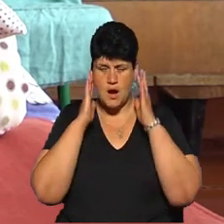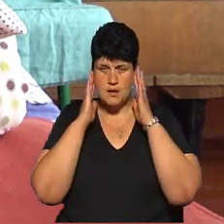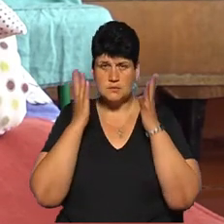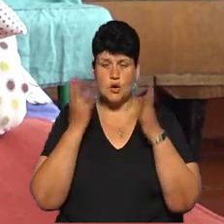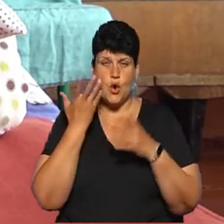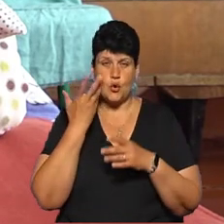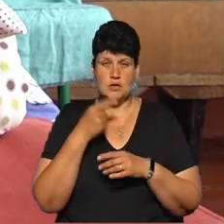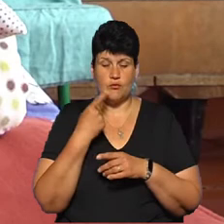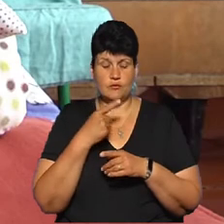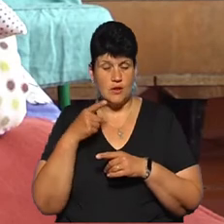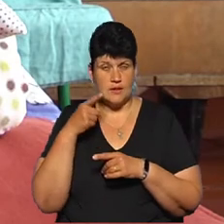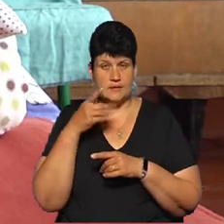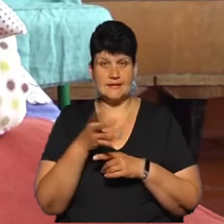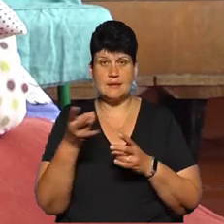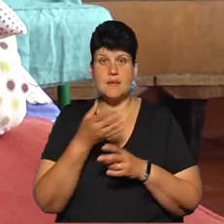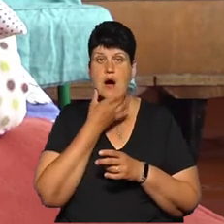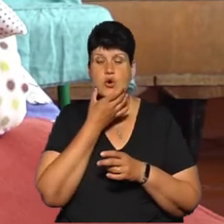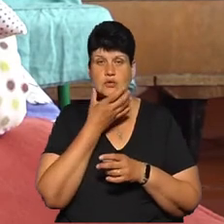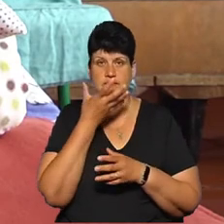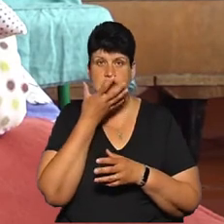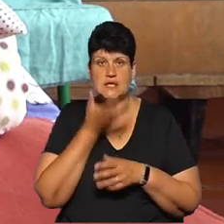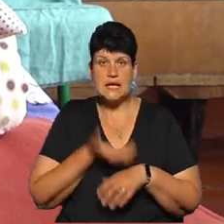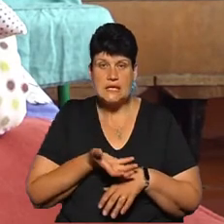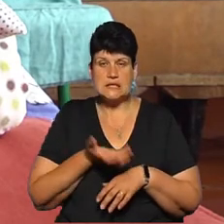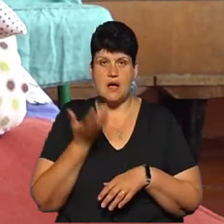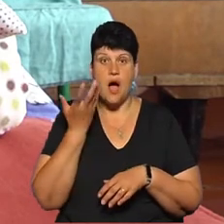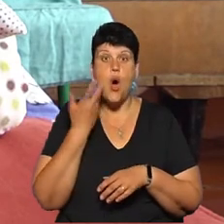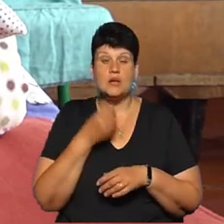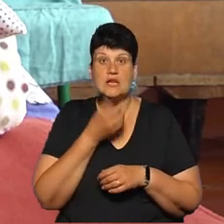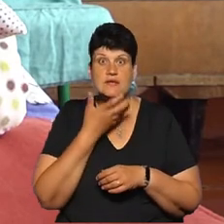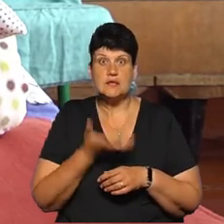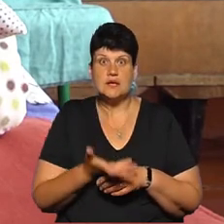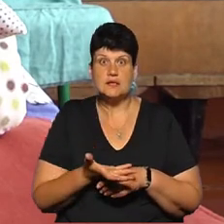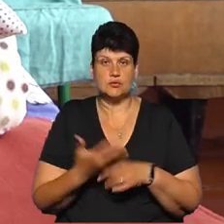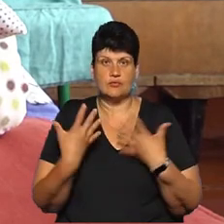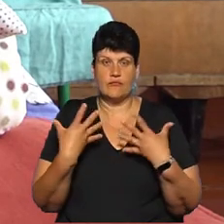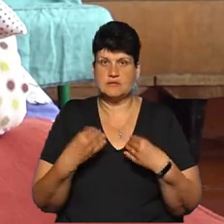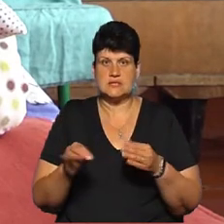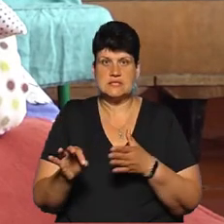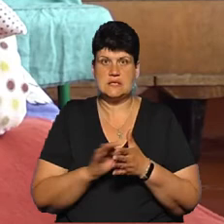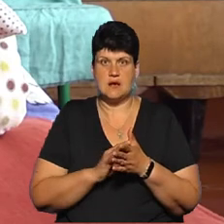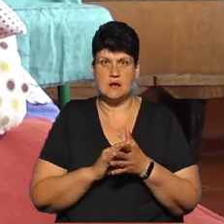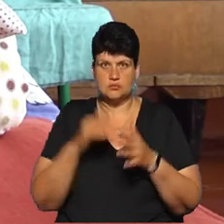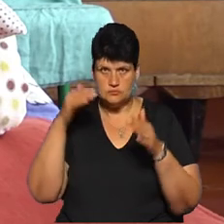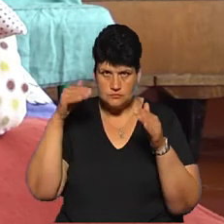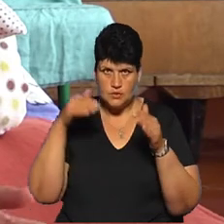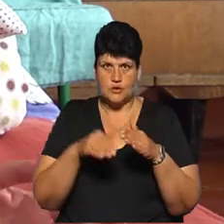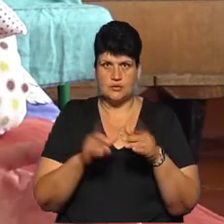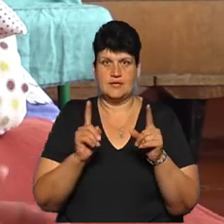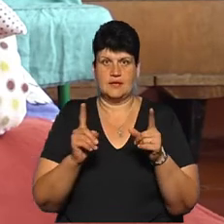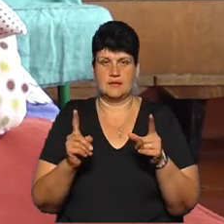воно летить, то треба рот відкривати. А коли ж там відкривати, як тут готовий вже в землю заритися, лиш би